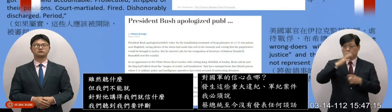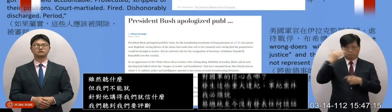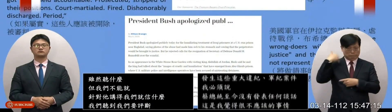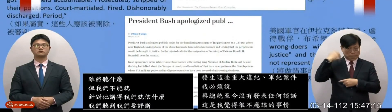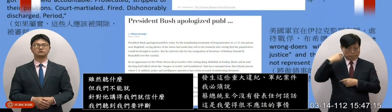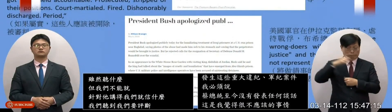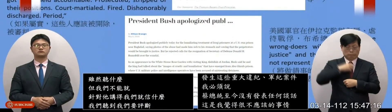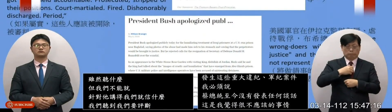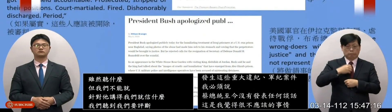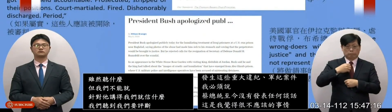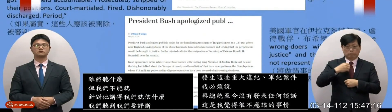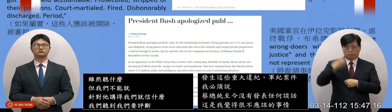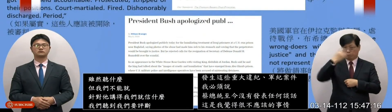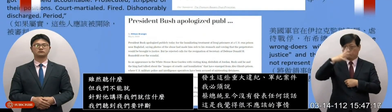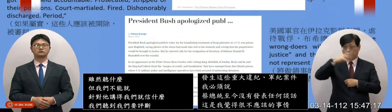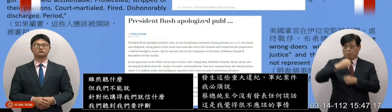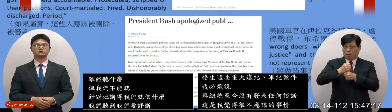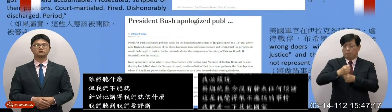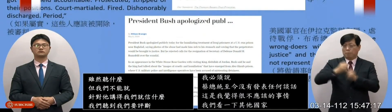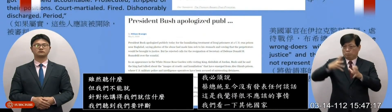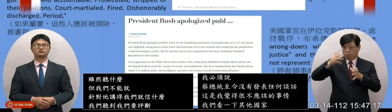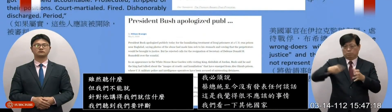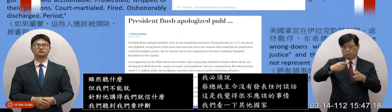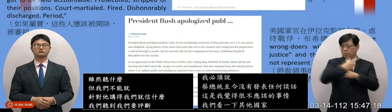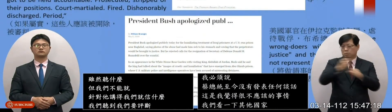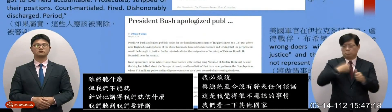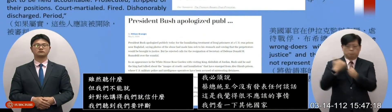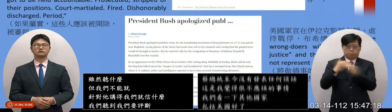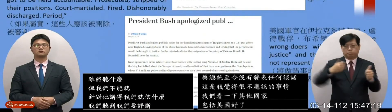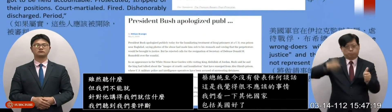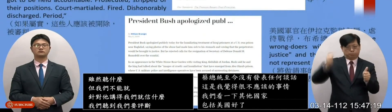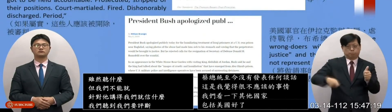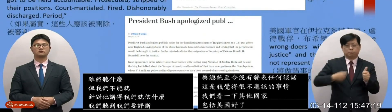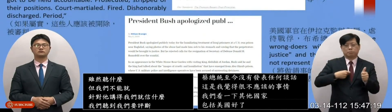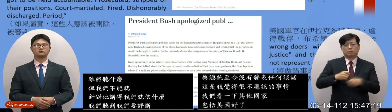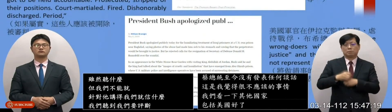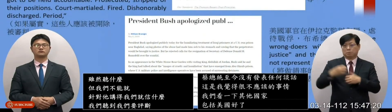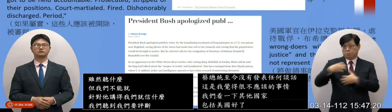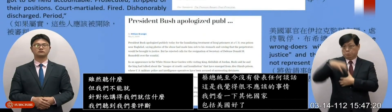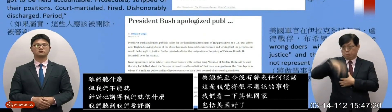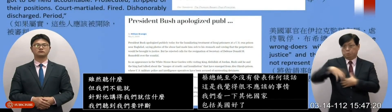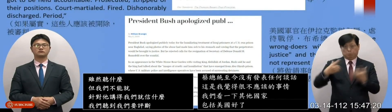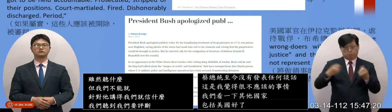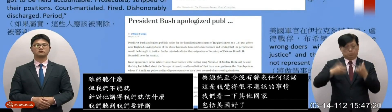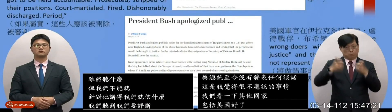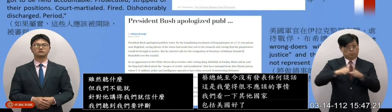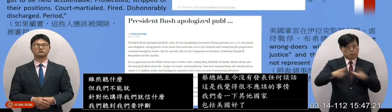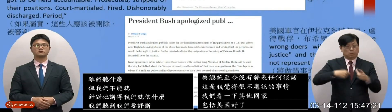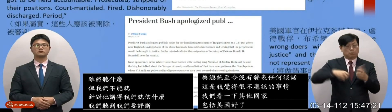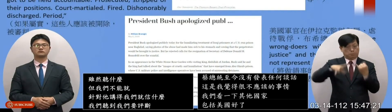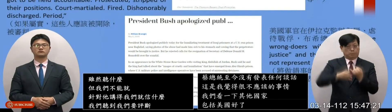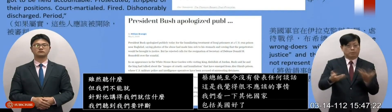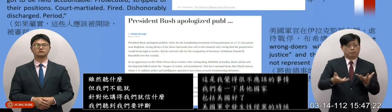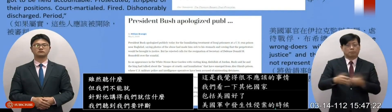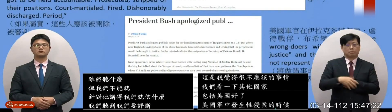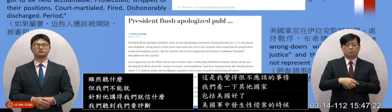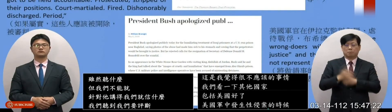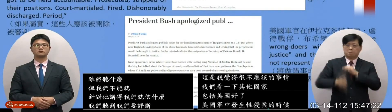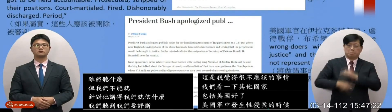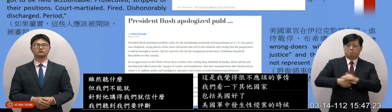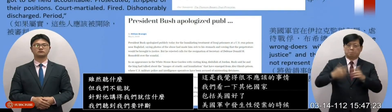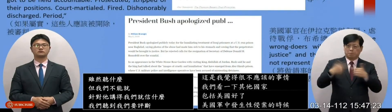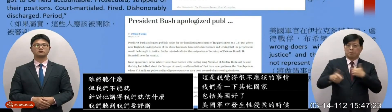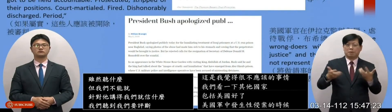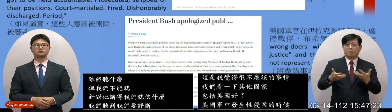讲重话，如果属实，这些人都应该被开除、被审判。军中发生重大性侵案。危机案